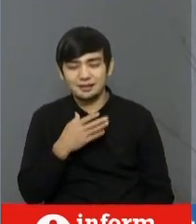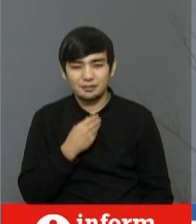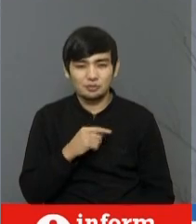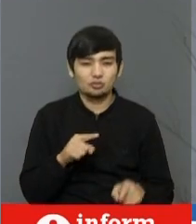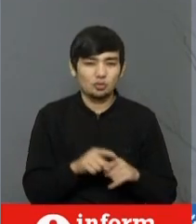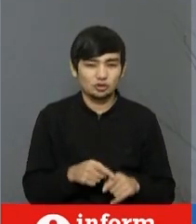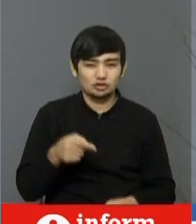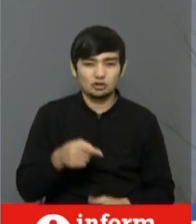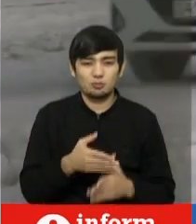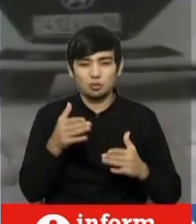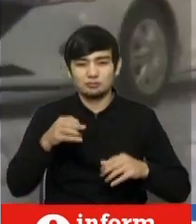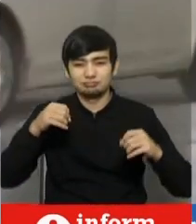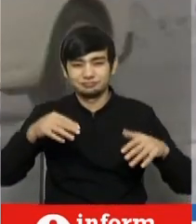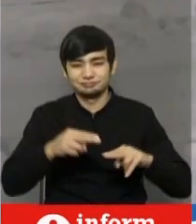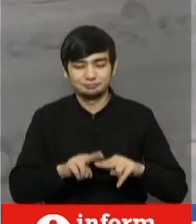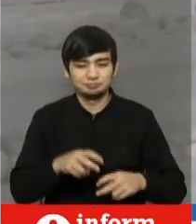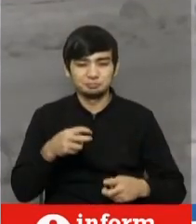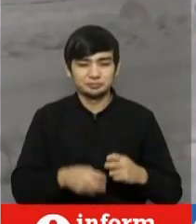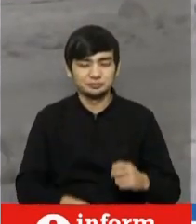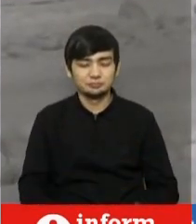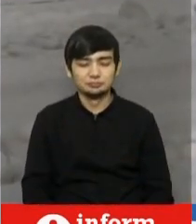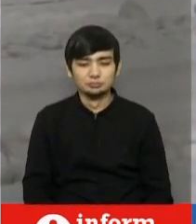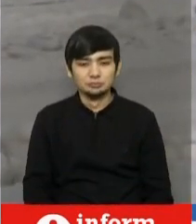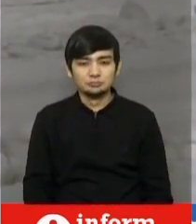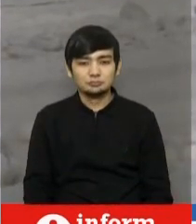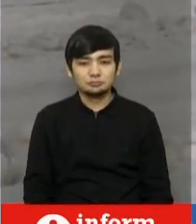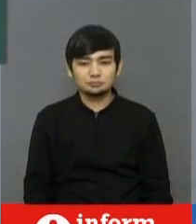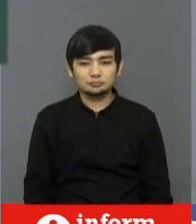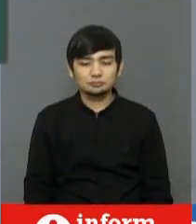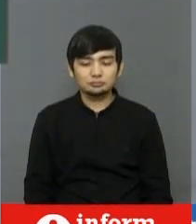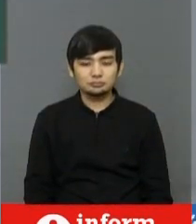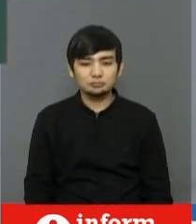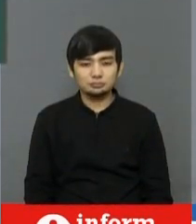1000 фонарей. Жанна Расылханова, Информбюро, Восточно-Казахстанская область.